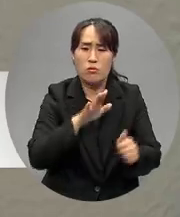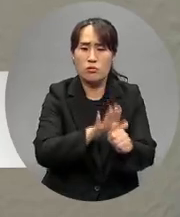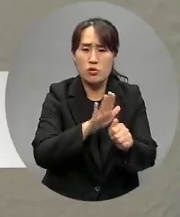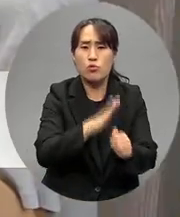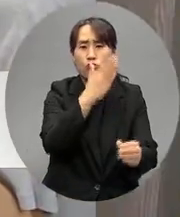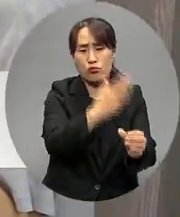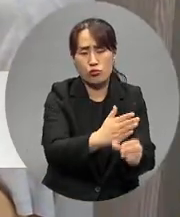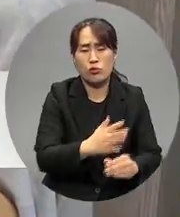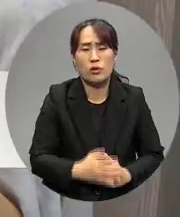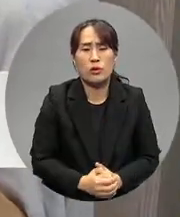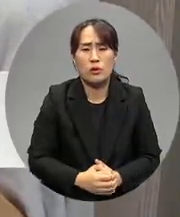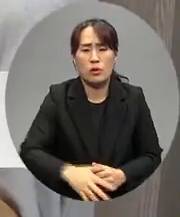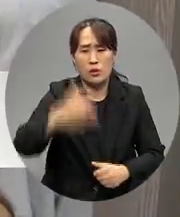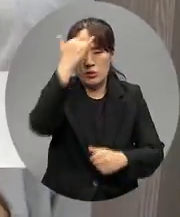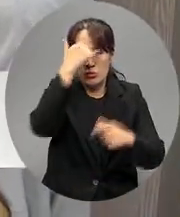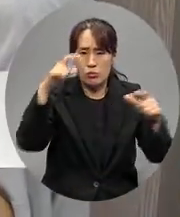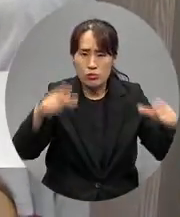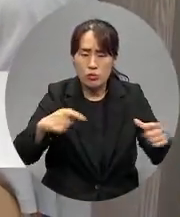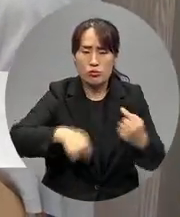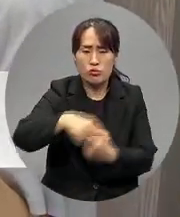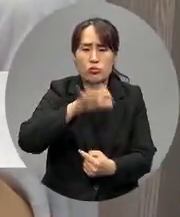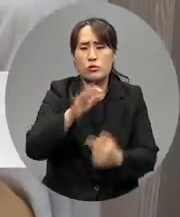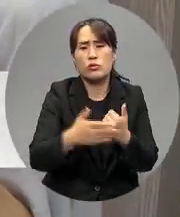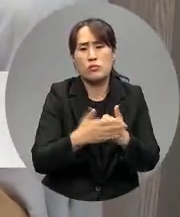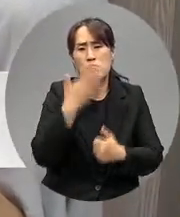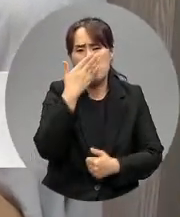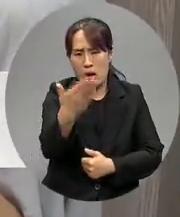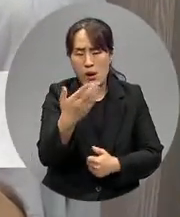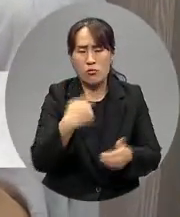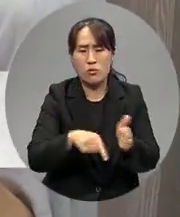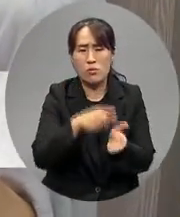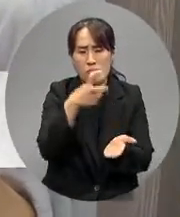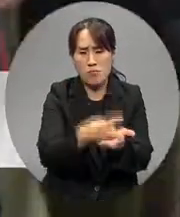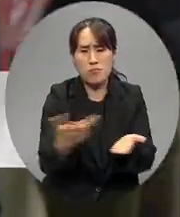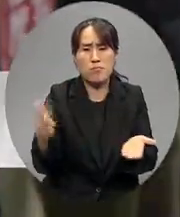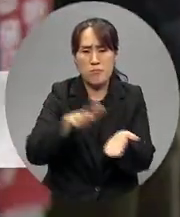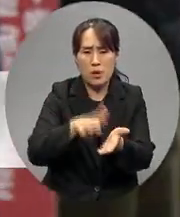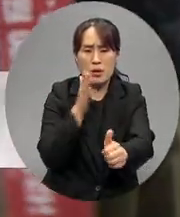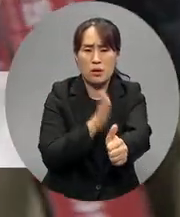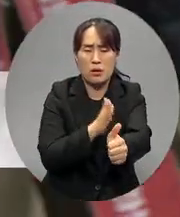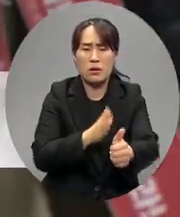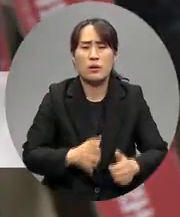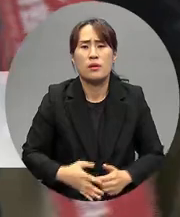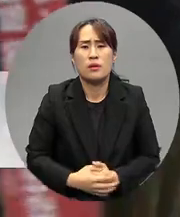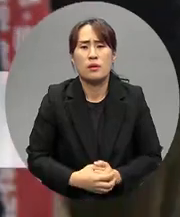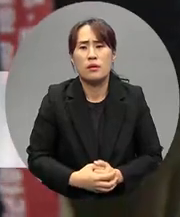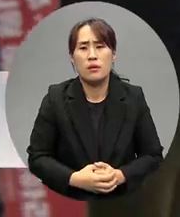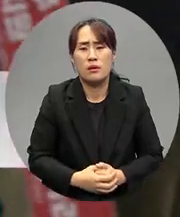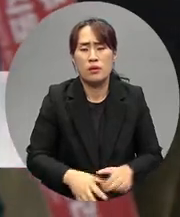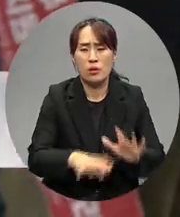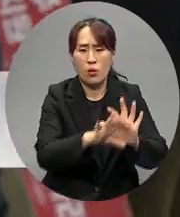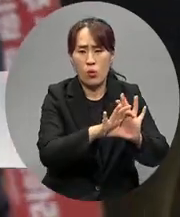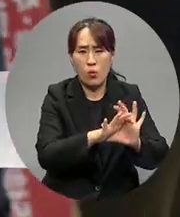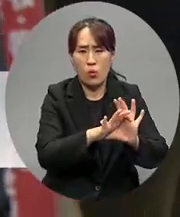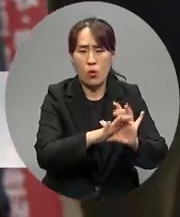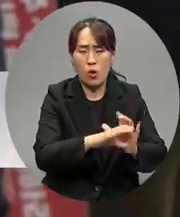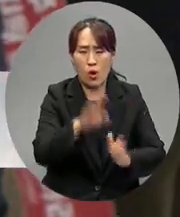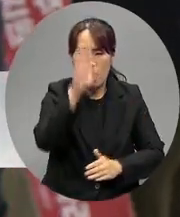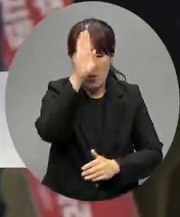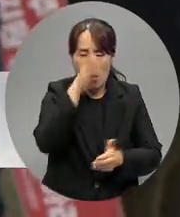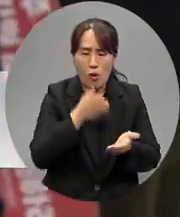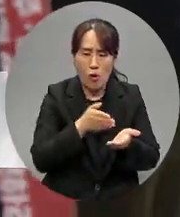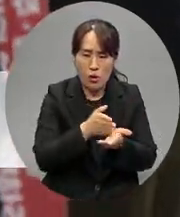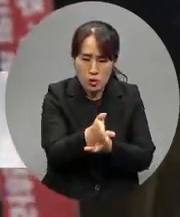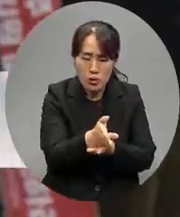지원하고 있다면서 충북에서도 운영비를 지원할 수 있도록 조례를 만들어달라고 촉구했습니다. 코로나19 감염병